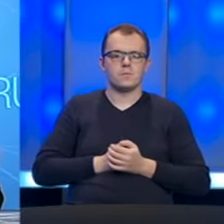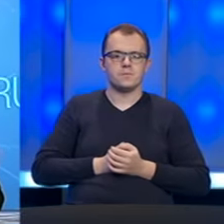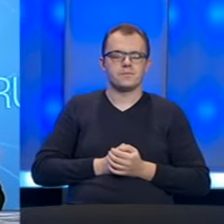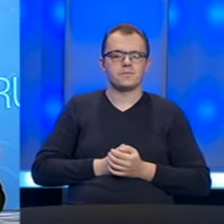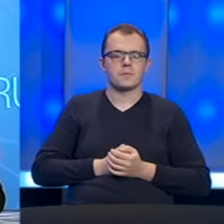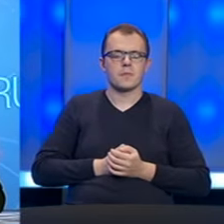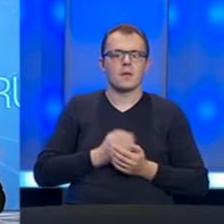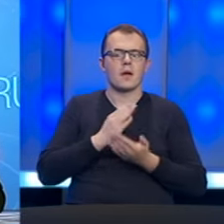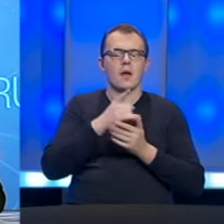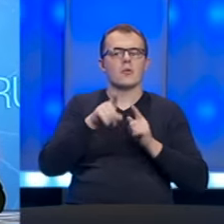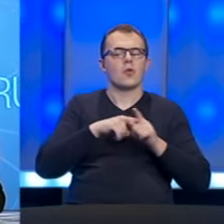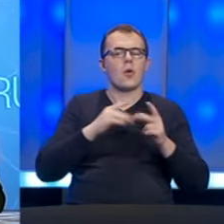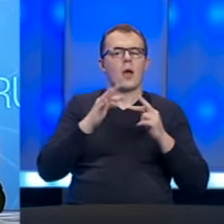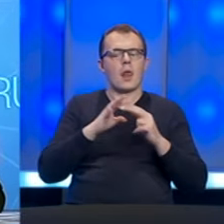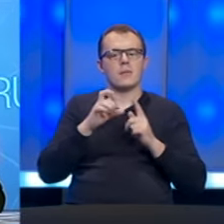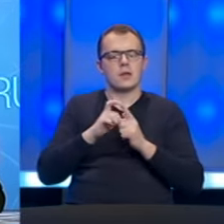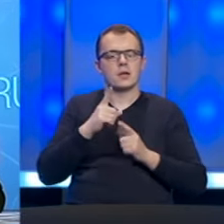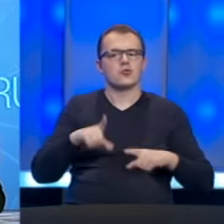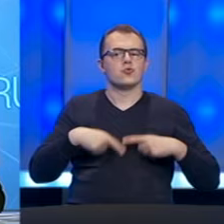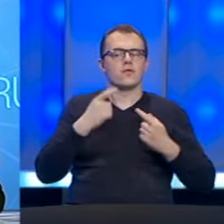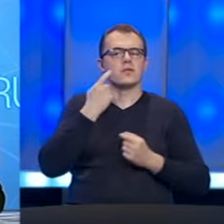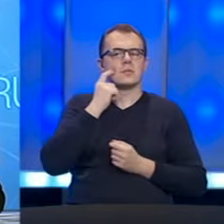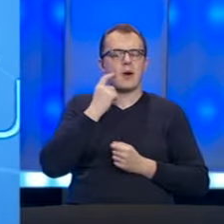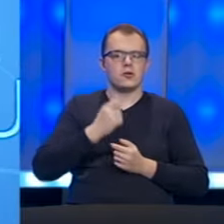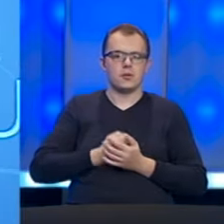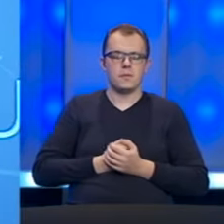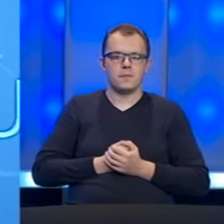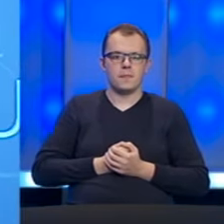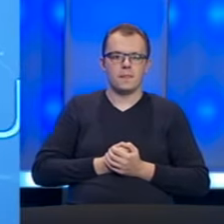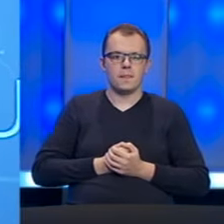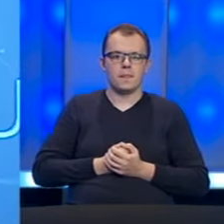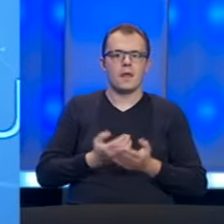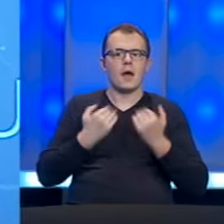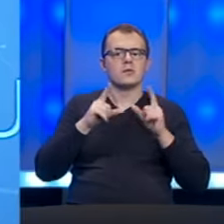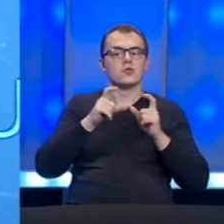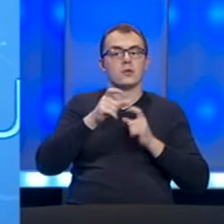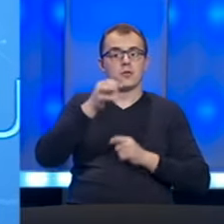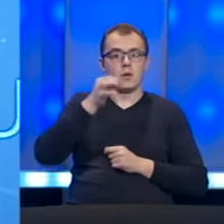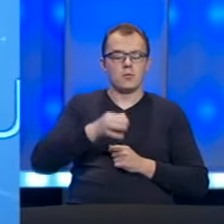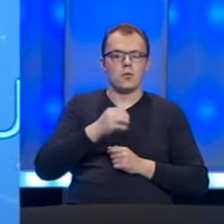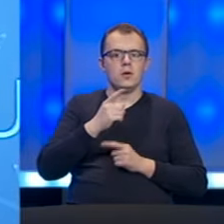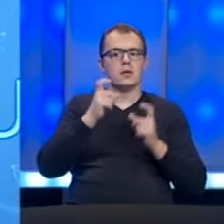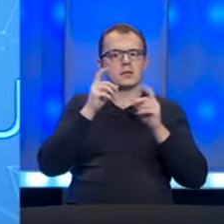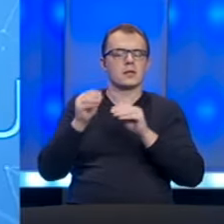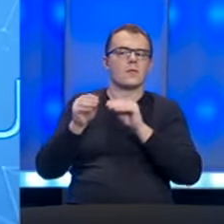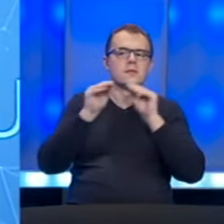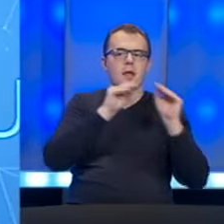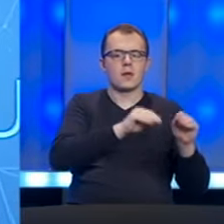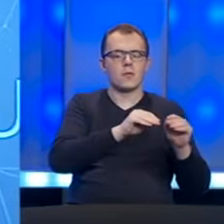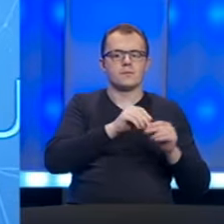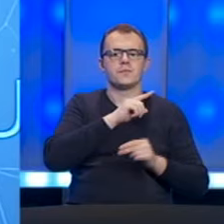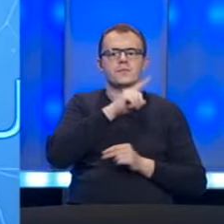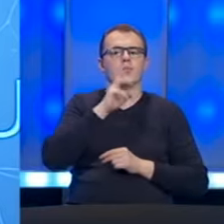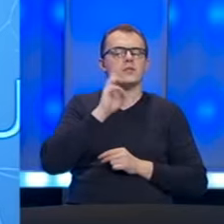Studio. Bio je to kolega Alem Dedić uživo iz Bihaća. A iz Unsko-Sanskog kantona slikom se selimo